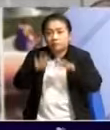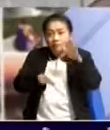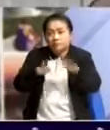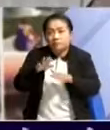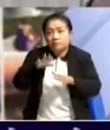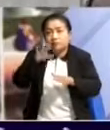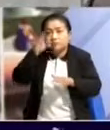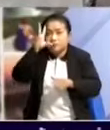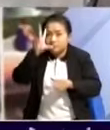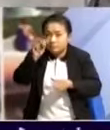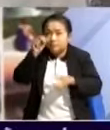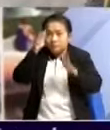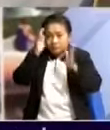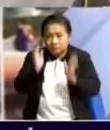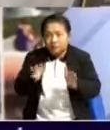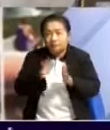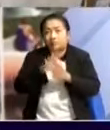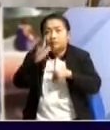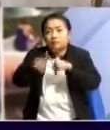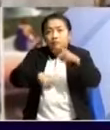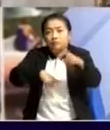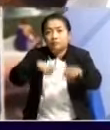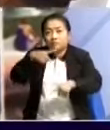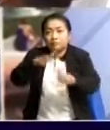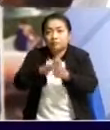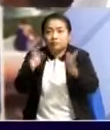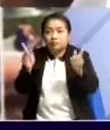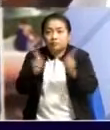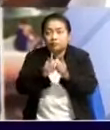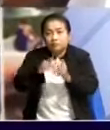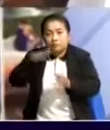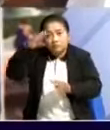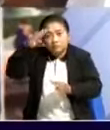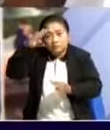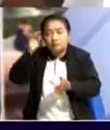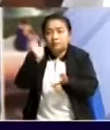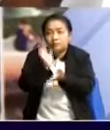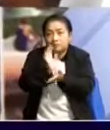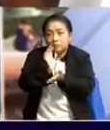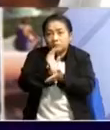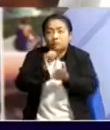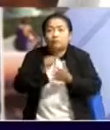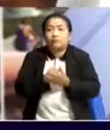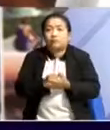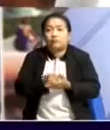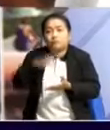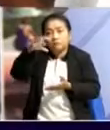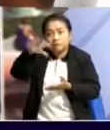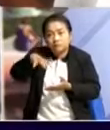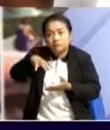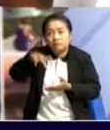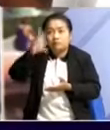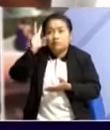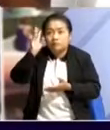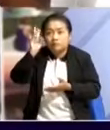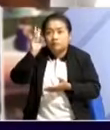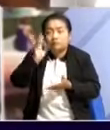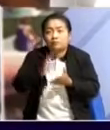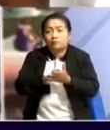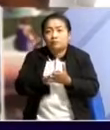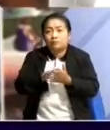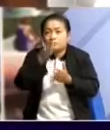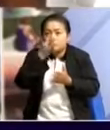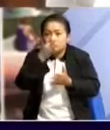าพบกับพลตำรวจตรีณัฐวุฒิภาคภูมิผู้บังคับการสืบสวนสอบสวนภาค6เพื่อแจ้งความแล้วก็เร่งรัดคดีกร